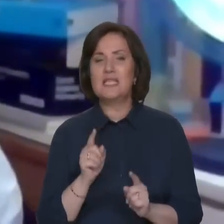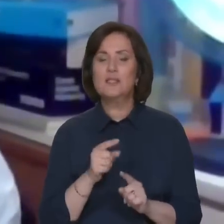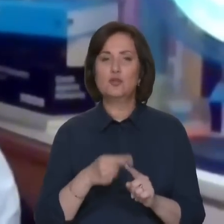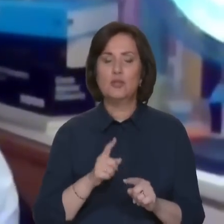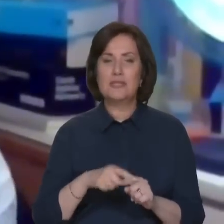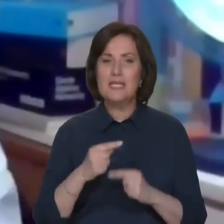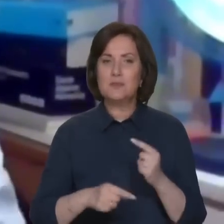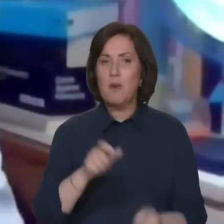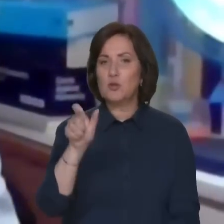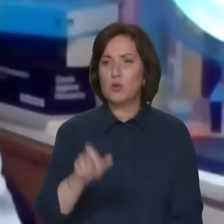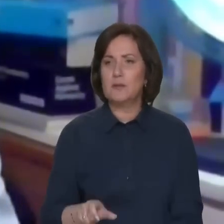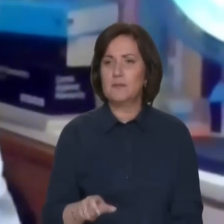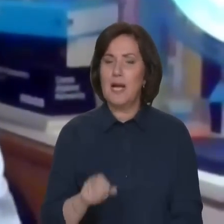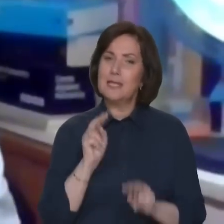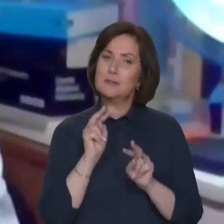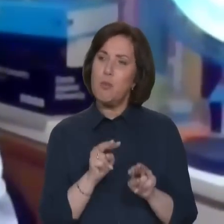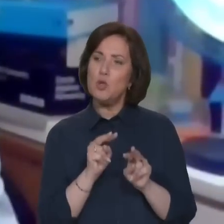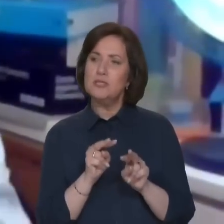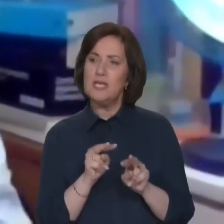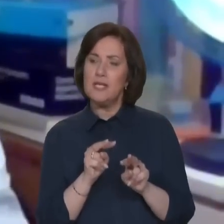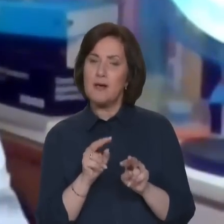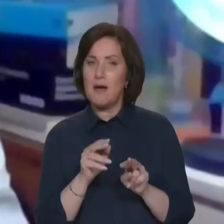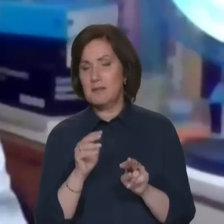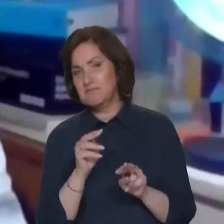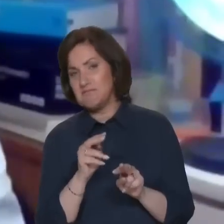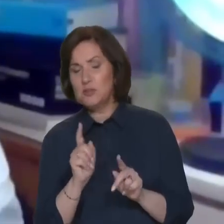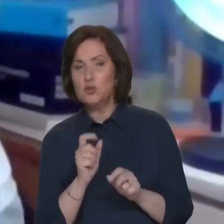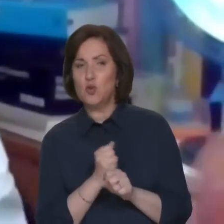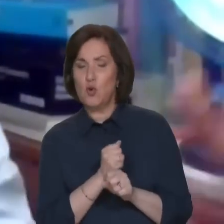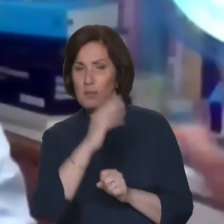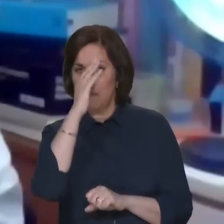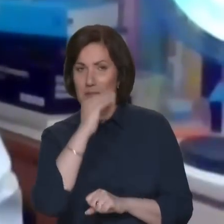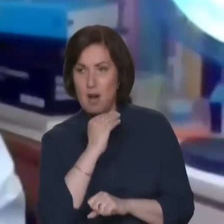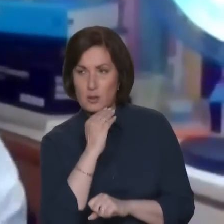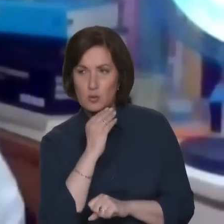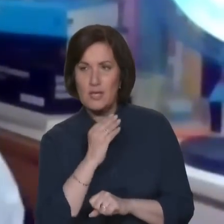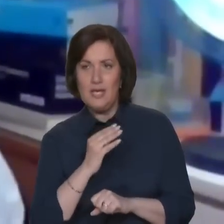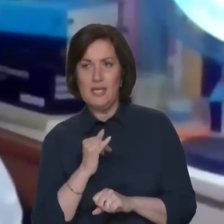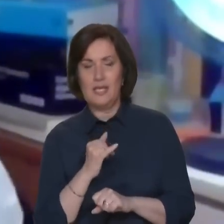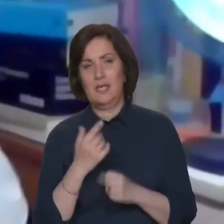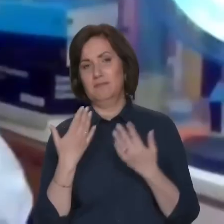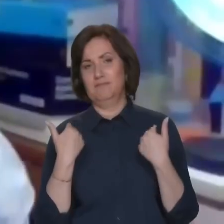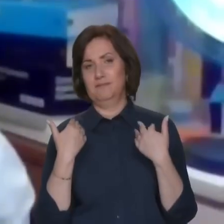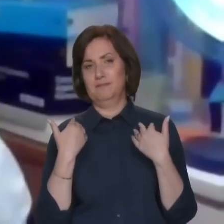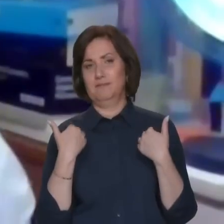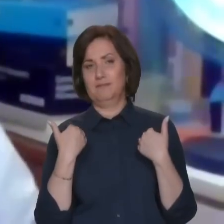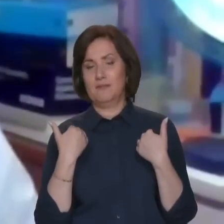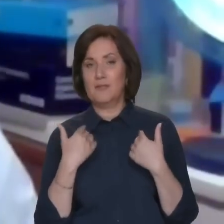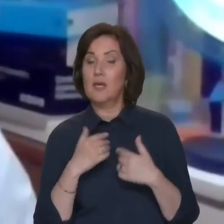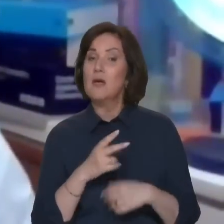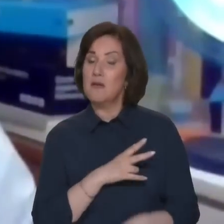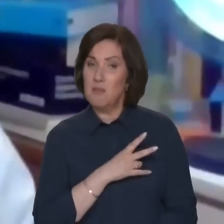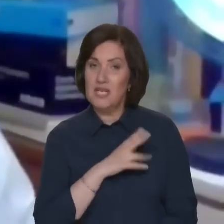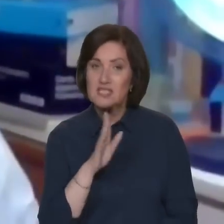цей спадкоємець, скажімо так, спостерігає зовні за тим, що робить батько і собі, скажімо так, спочиває на лаврах.